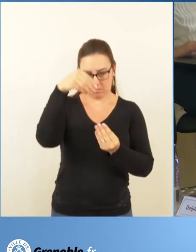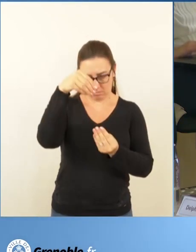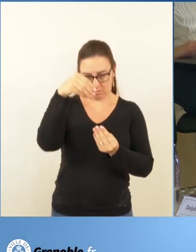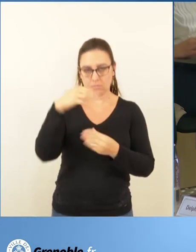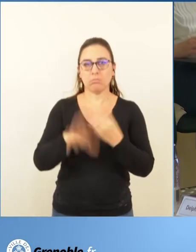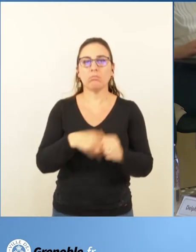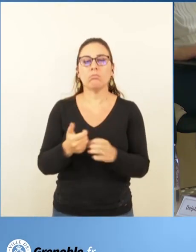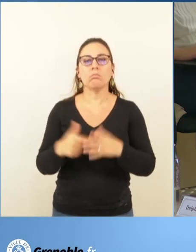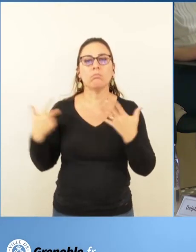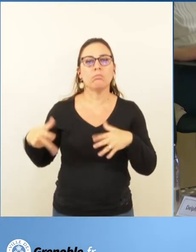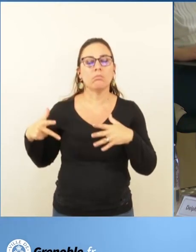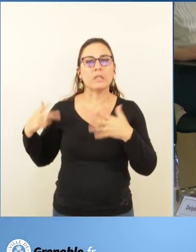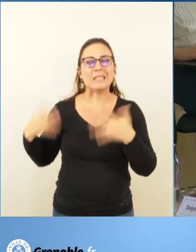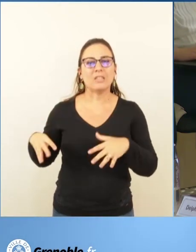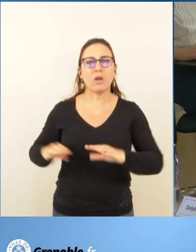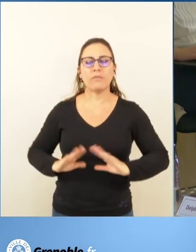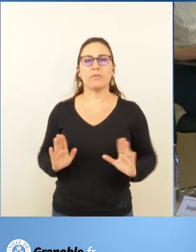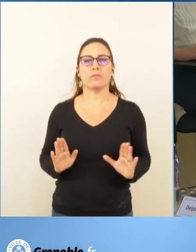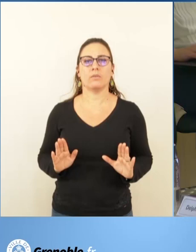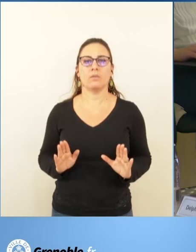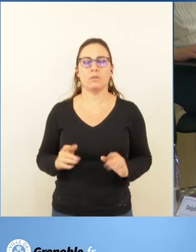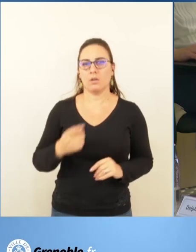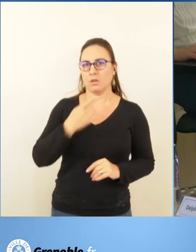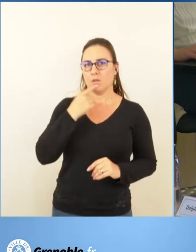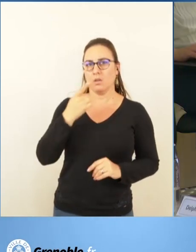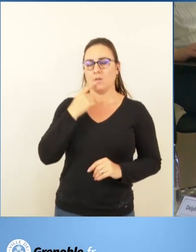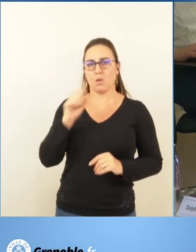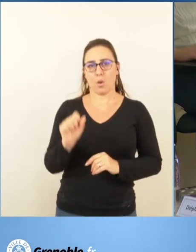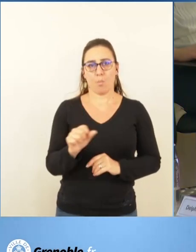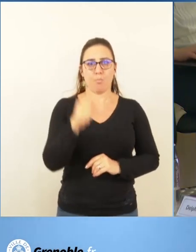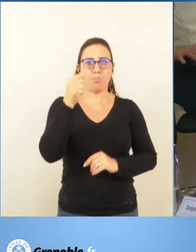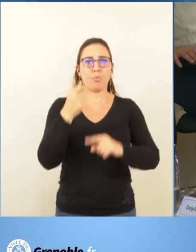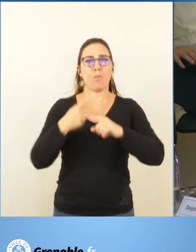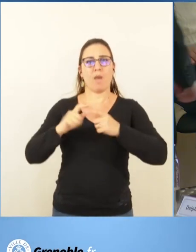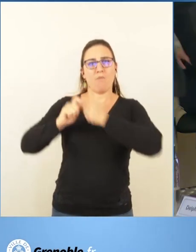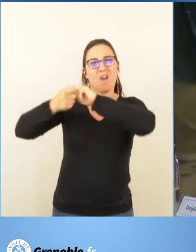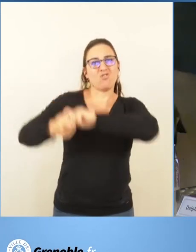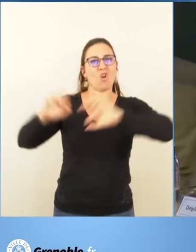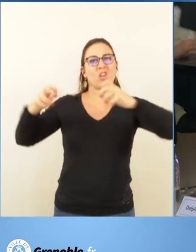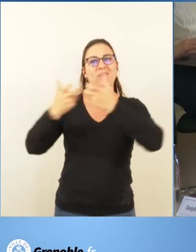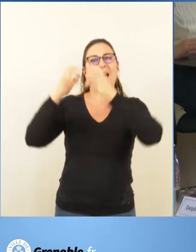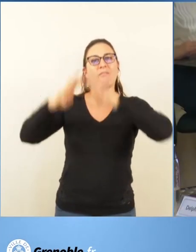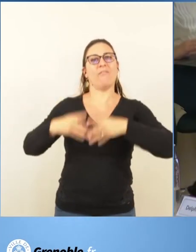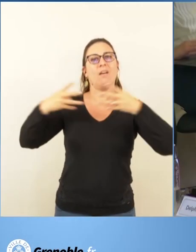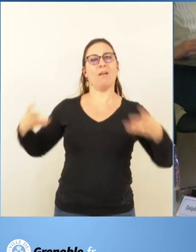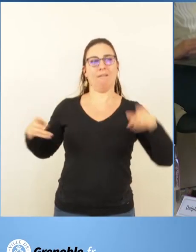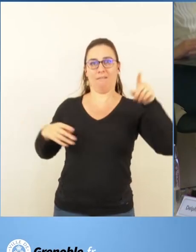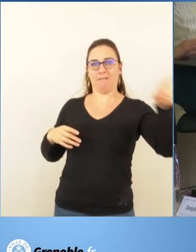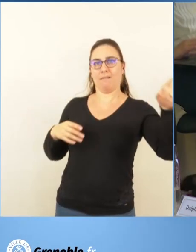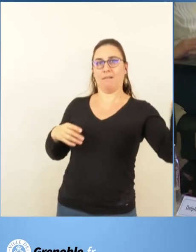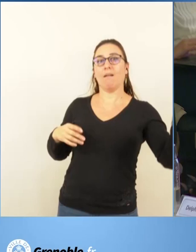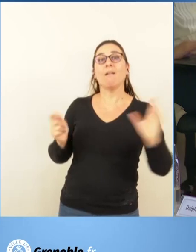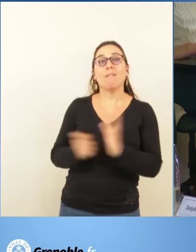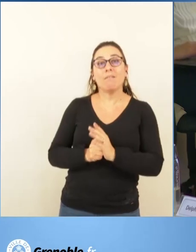de 2018/2019 c'est à dire avant la première modification de tarif du conservatoire qui avait lieu en